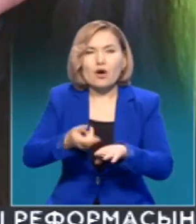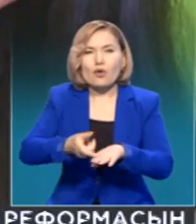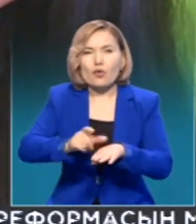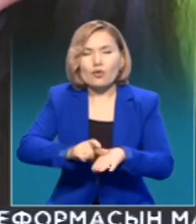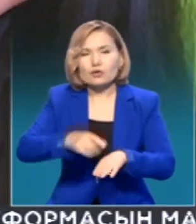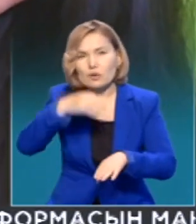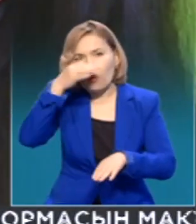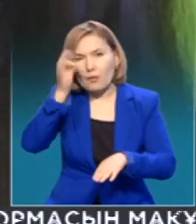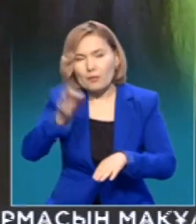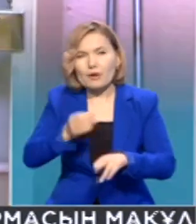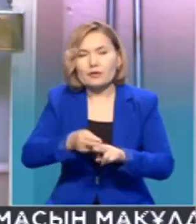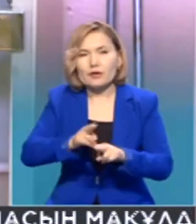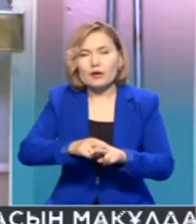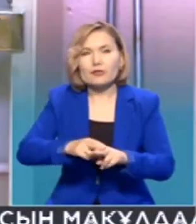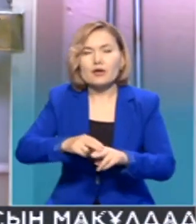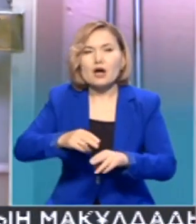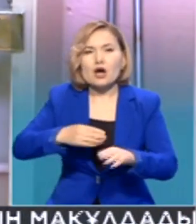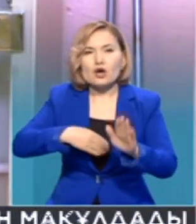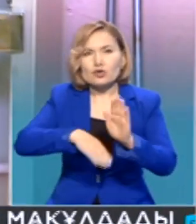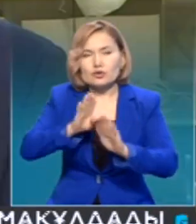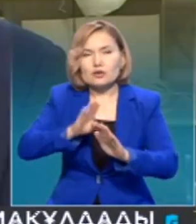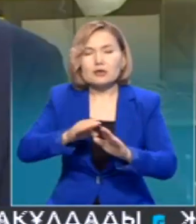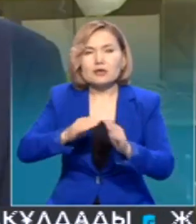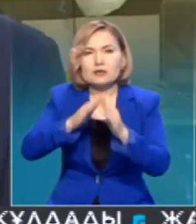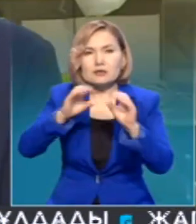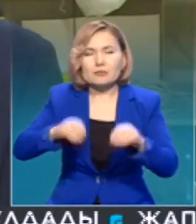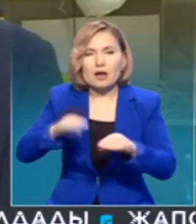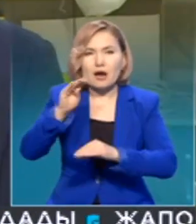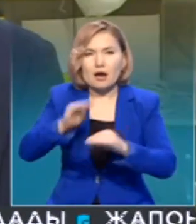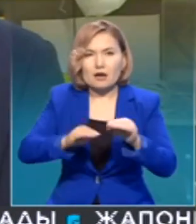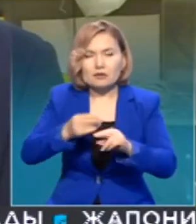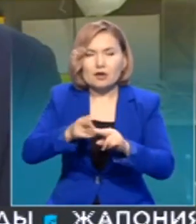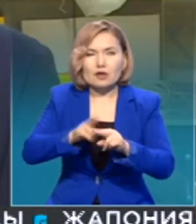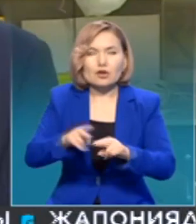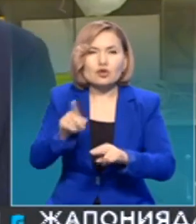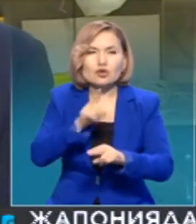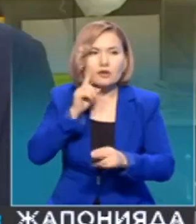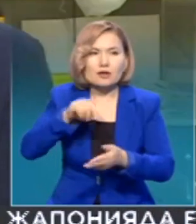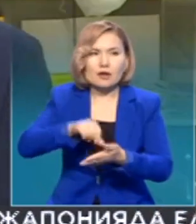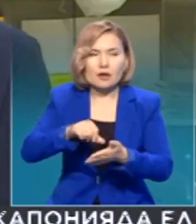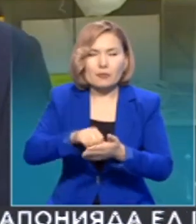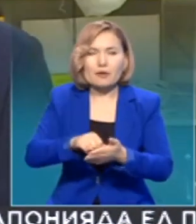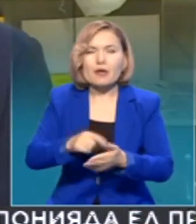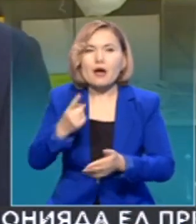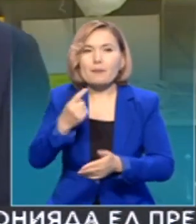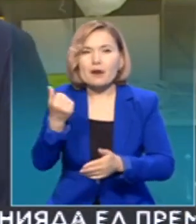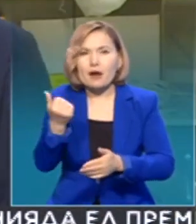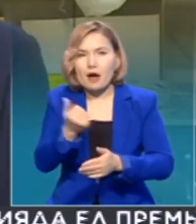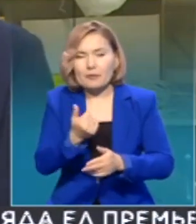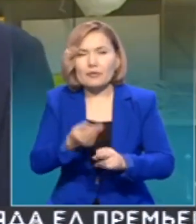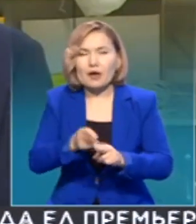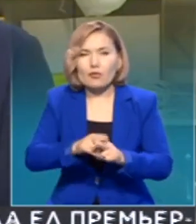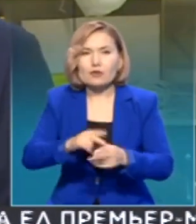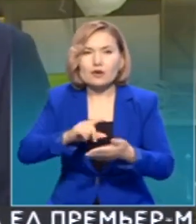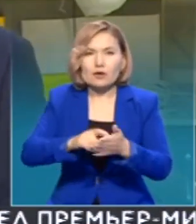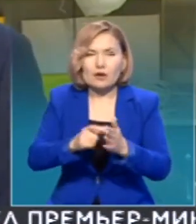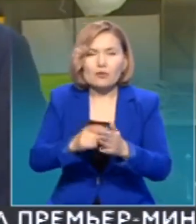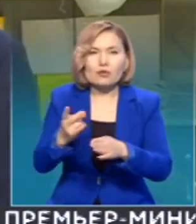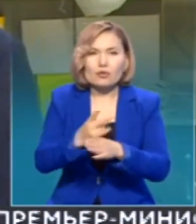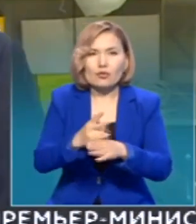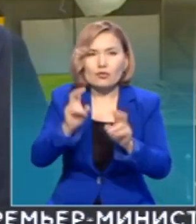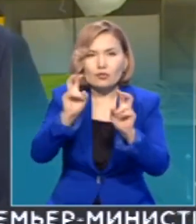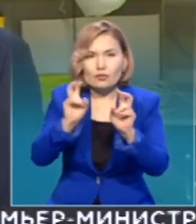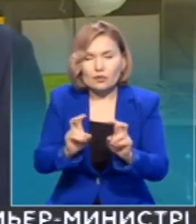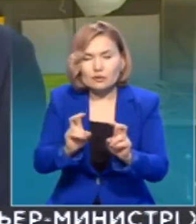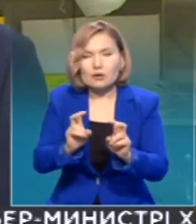тәжірибелі үздік зымыран құрастырушылары қатысады. Сайысқа бір апта ғана қалғанда біз кешке дейін осы лабораторияда отырып, тіпті түнде де отырып, осы жобаның